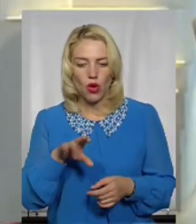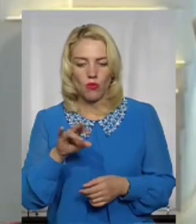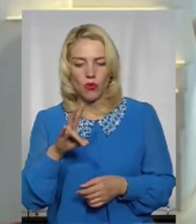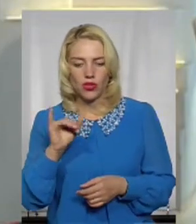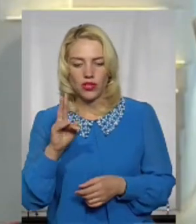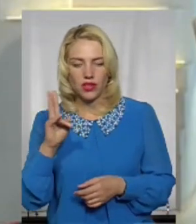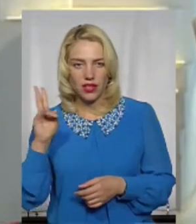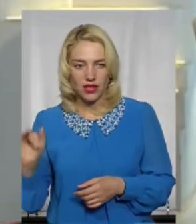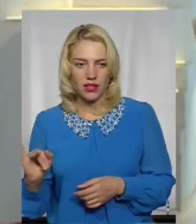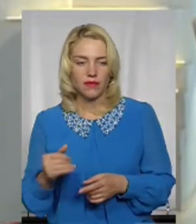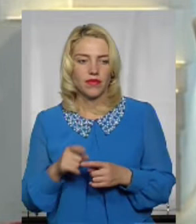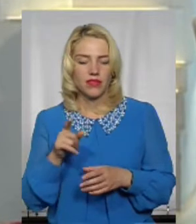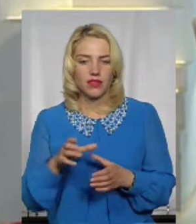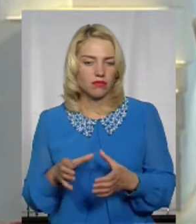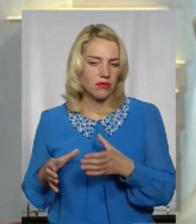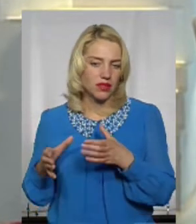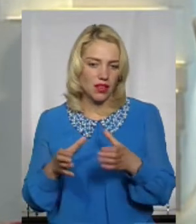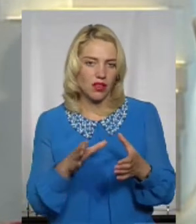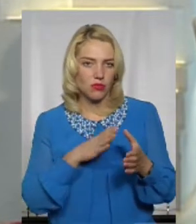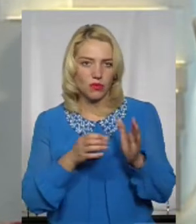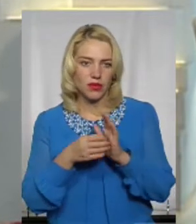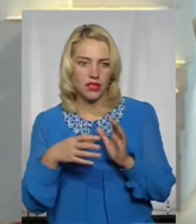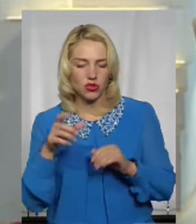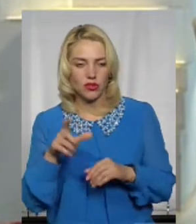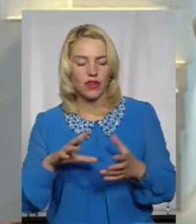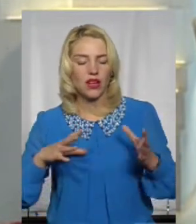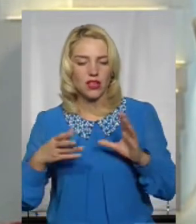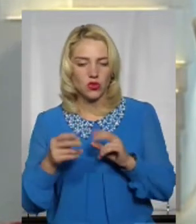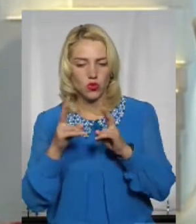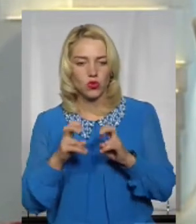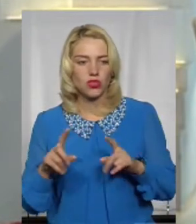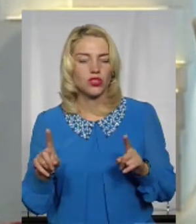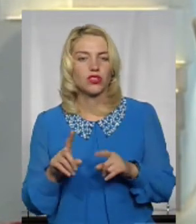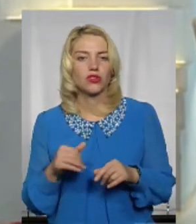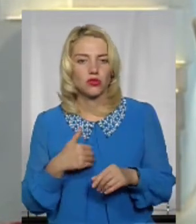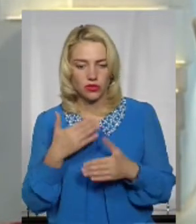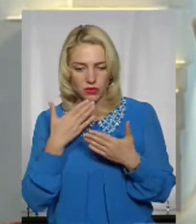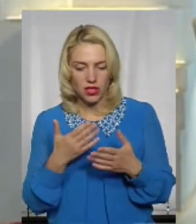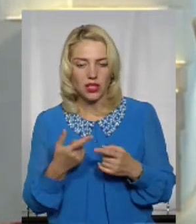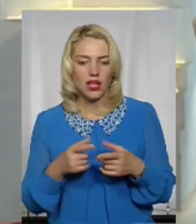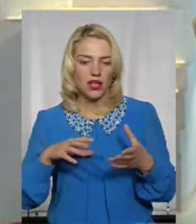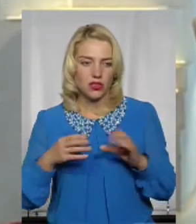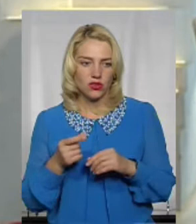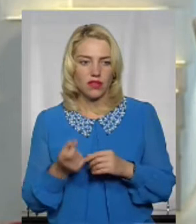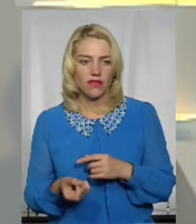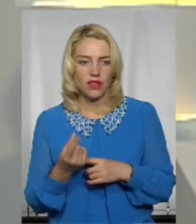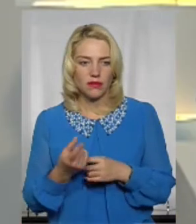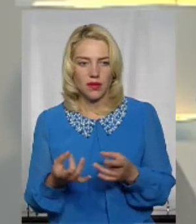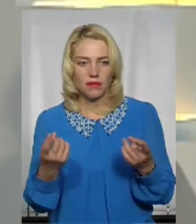Понінки, там делегація була десь 15 чоловік. Результати дослідження вже є? От я вам і хочу сказати, що результати. Вони виявили